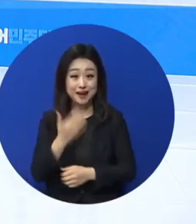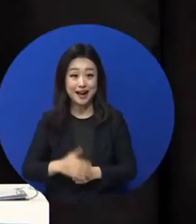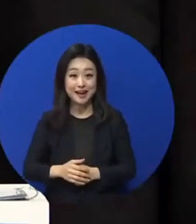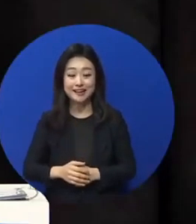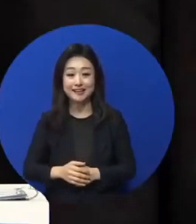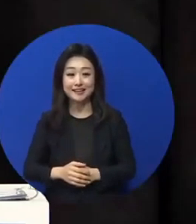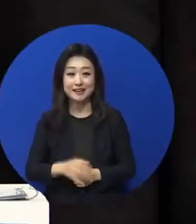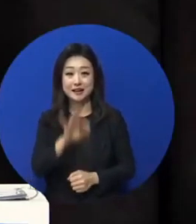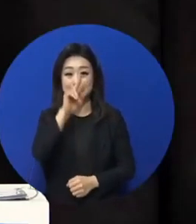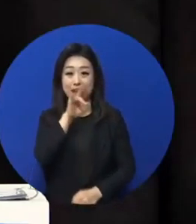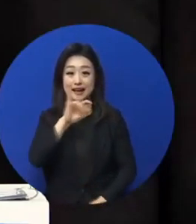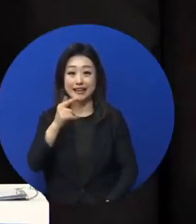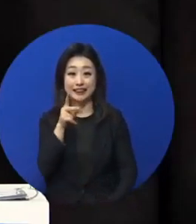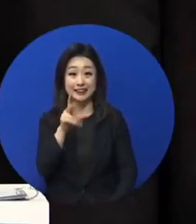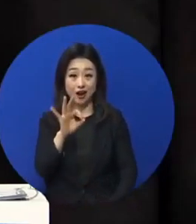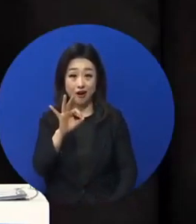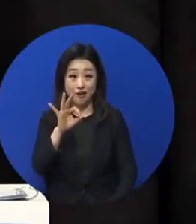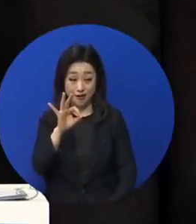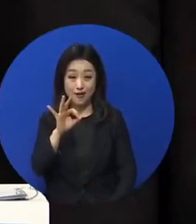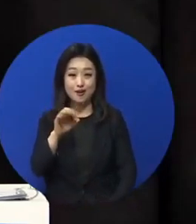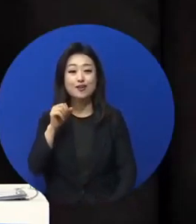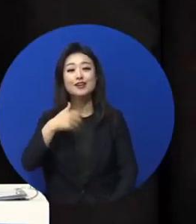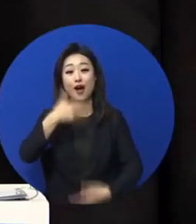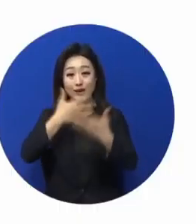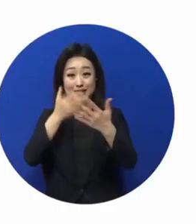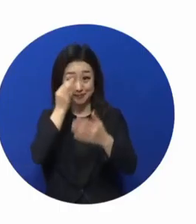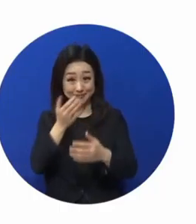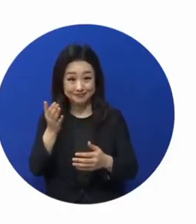부산시장 후보, 박인영 후보의 영상을 먼저 보겠습니다.